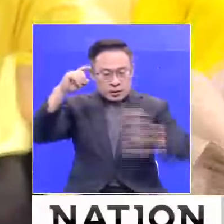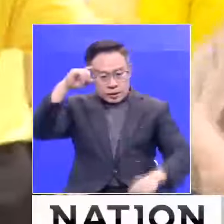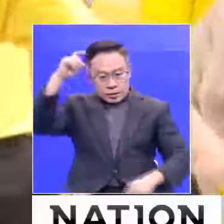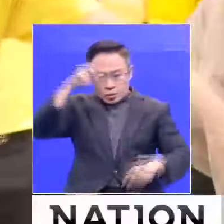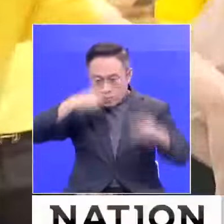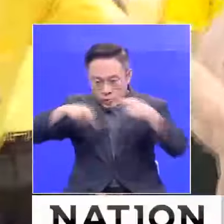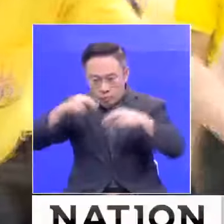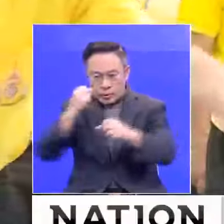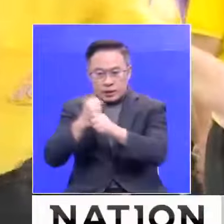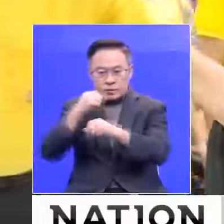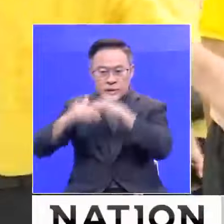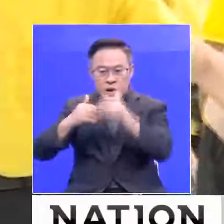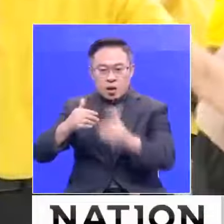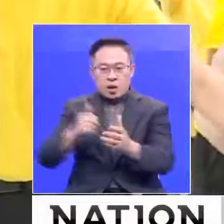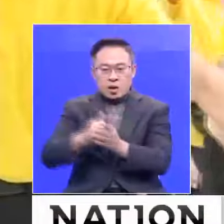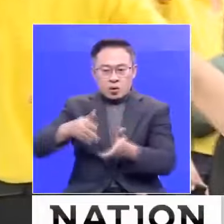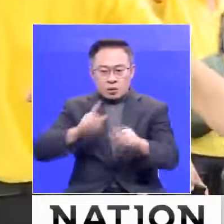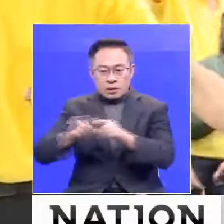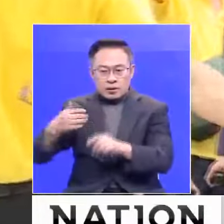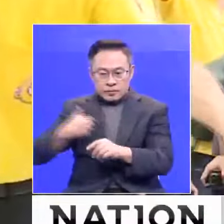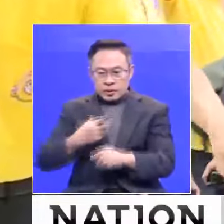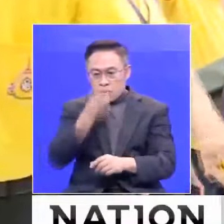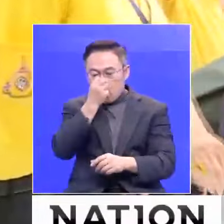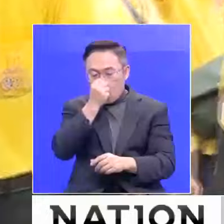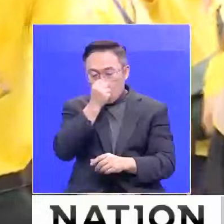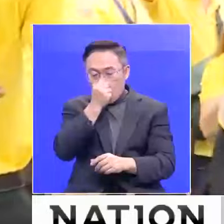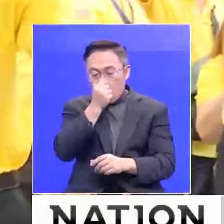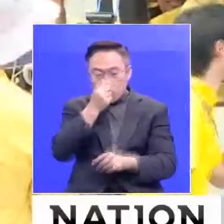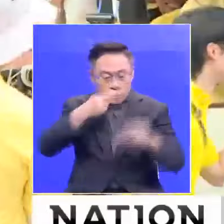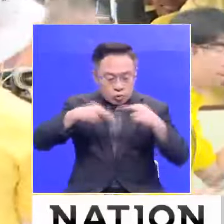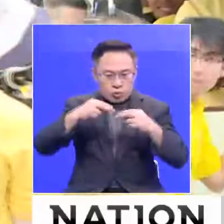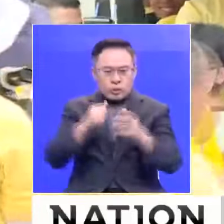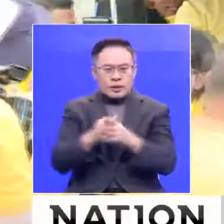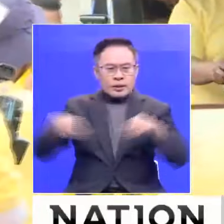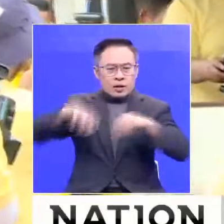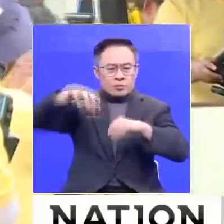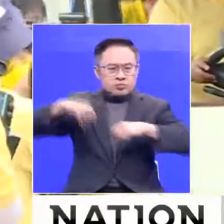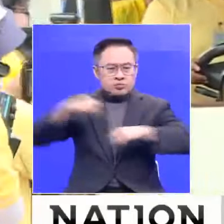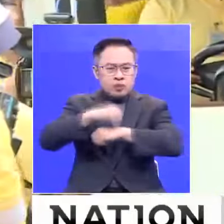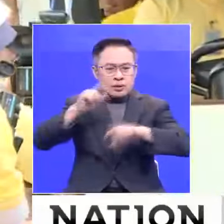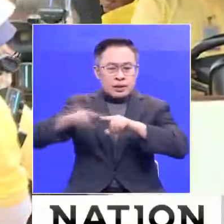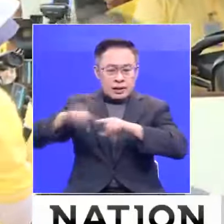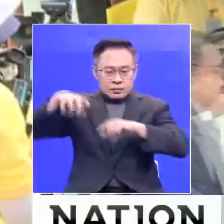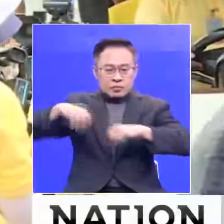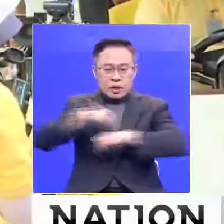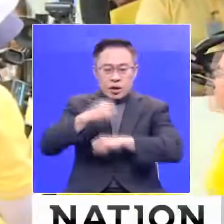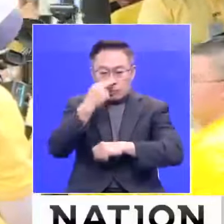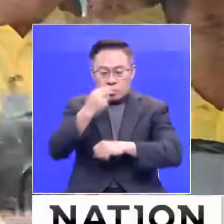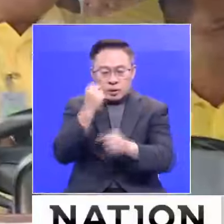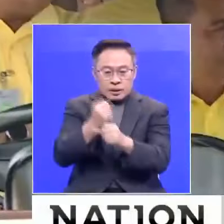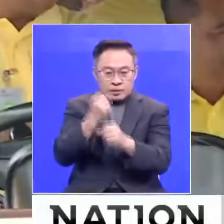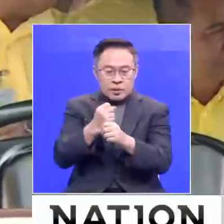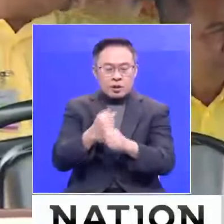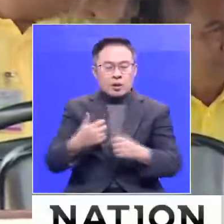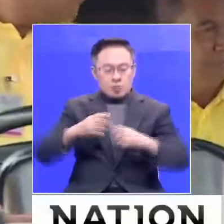าคลองคูเมืองเดิมด้วยนะคะก็มีการขึ้นรถรางมาที่หลังสวนสรานรมเพื่อไปเยี่ยมชมการสาธิตการทำงานของเครื่องบ